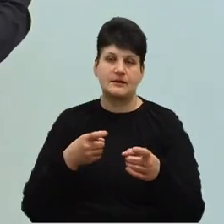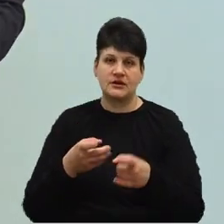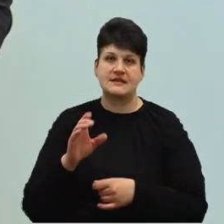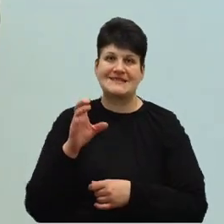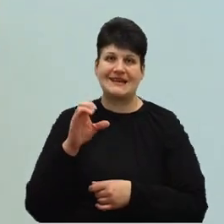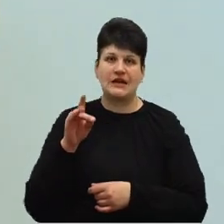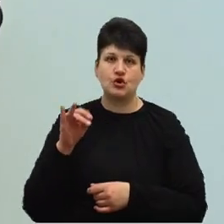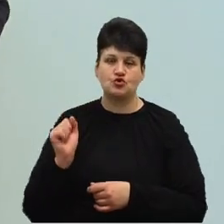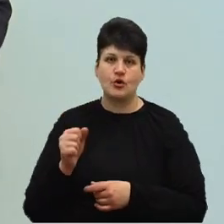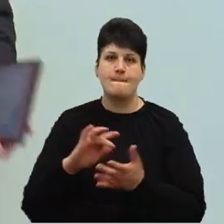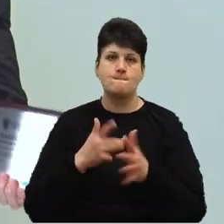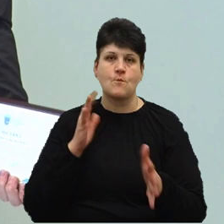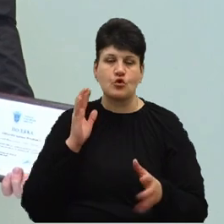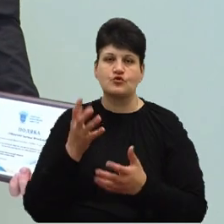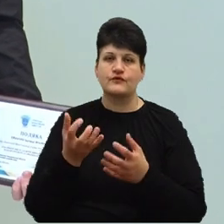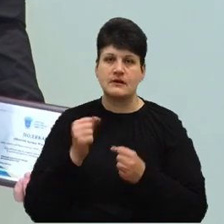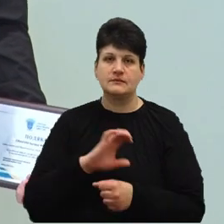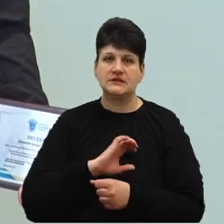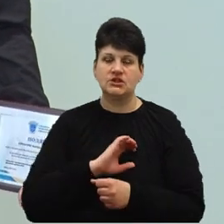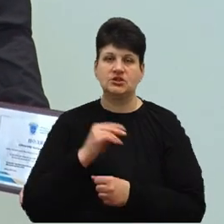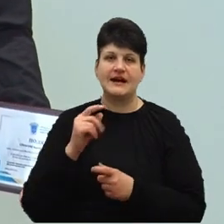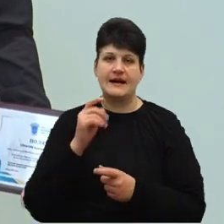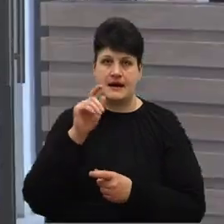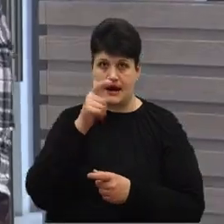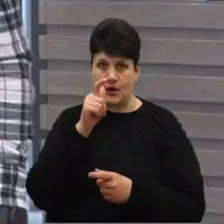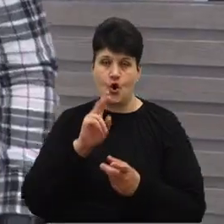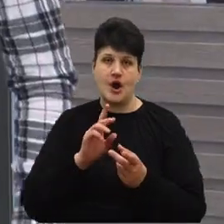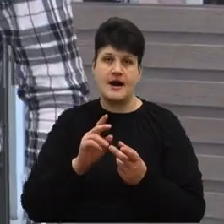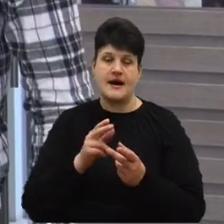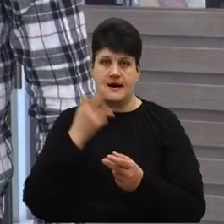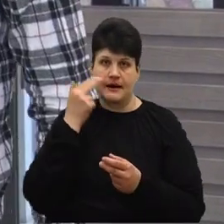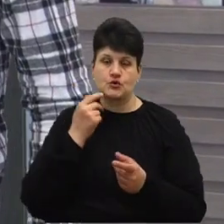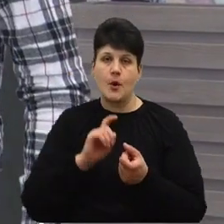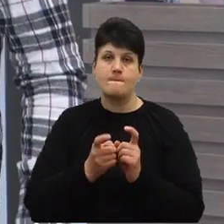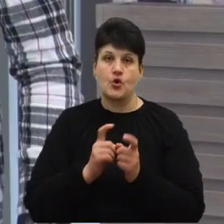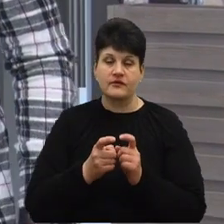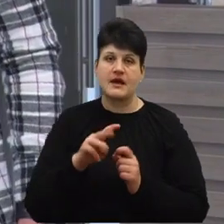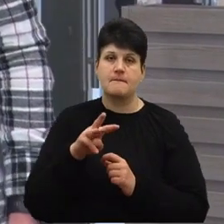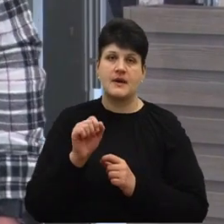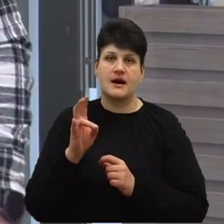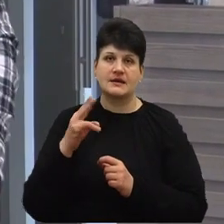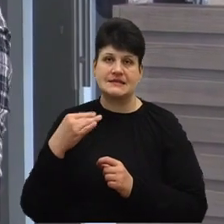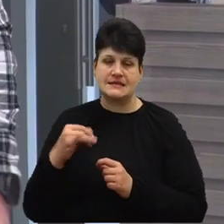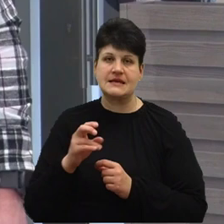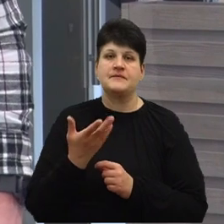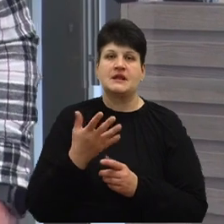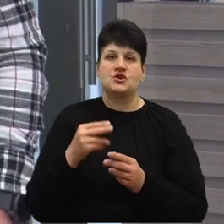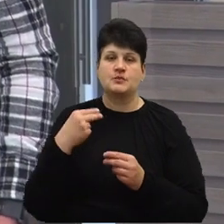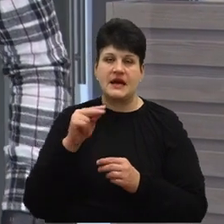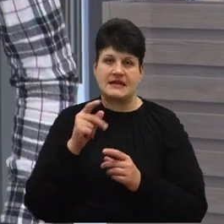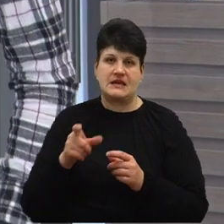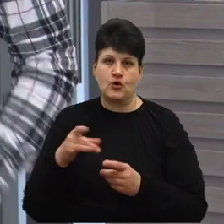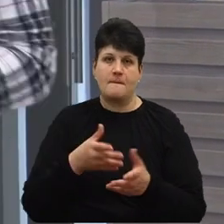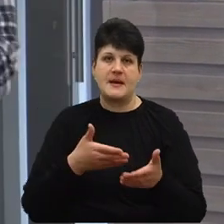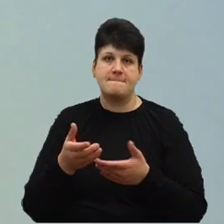який виборов бронзову медаль на чемпіонаті Європи з греко-римської боротьби. Віталій Манзен також бронзу отримав на чемпіонаті Європи з біатлону